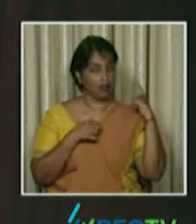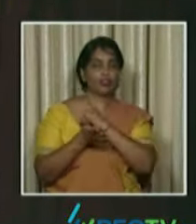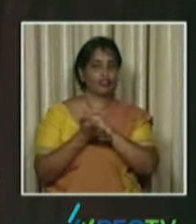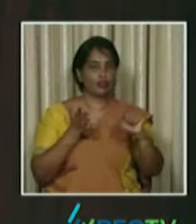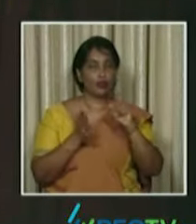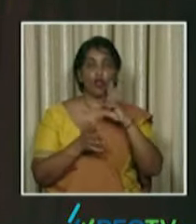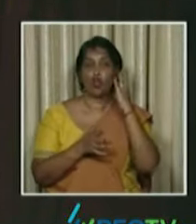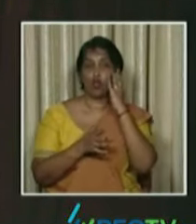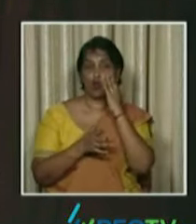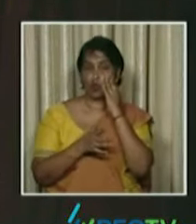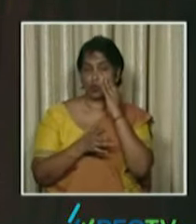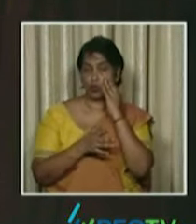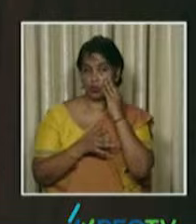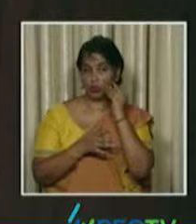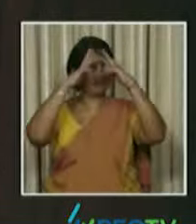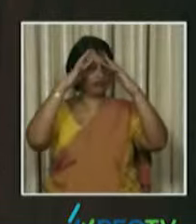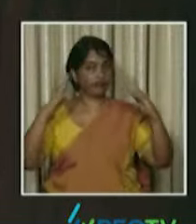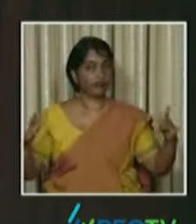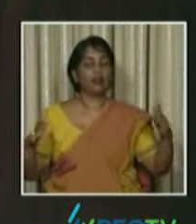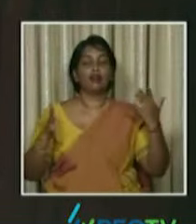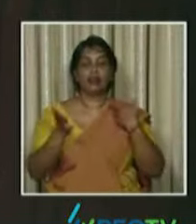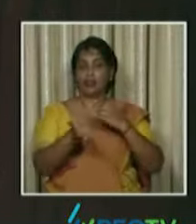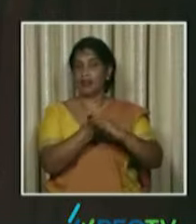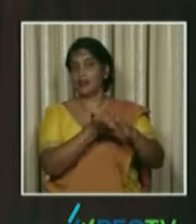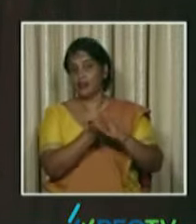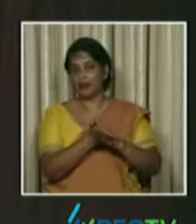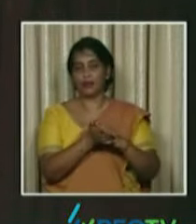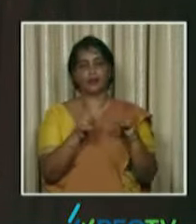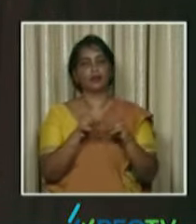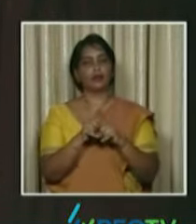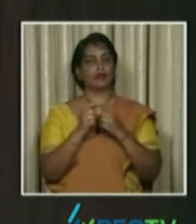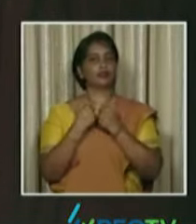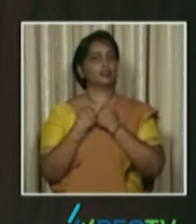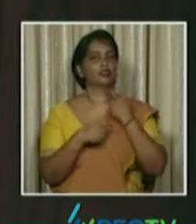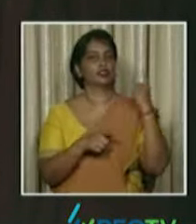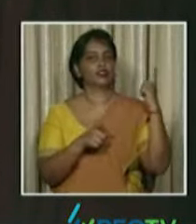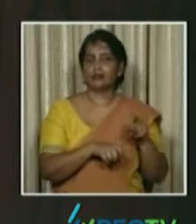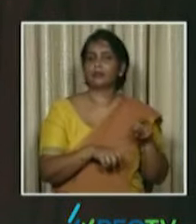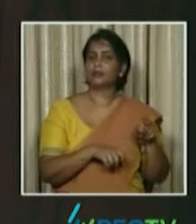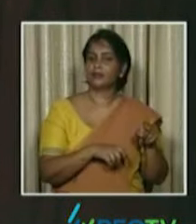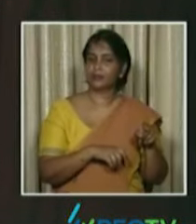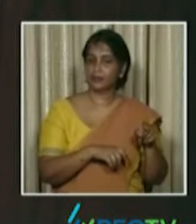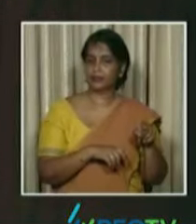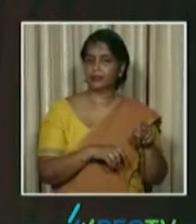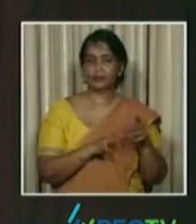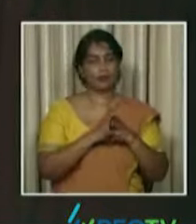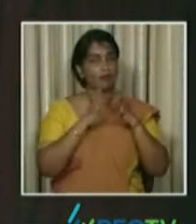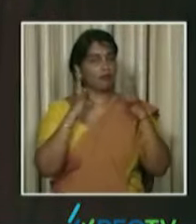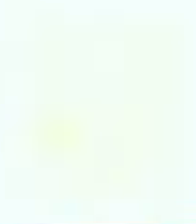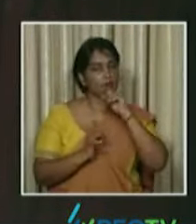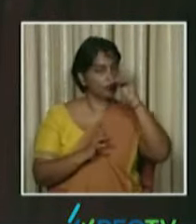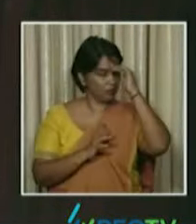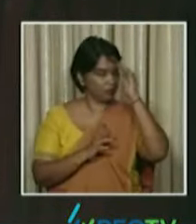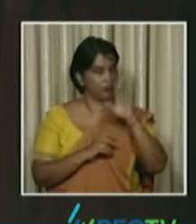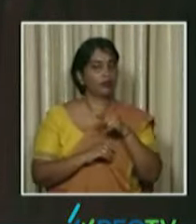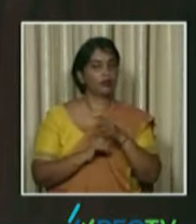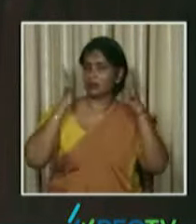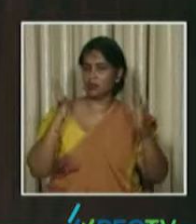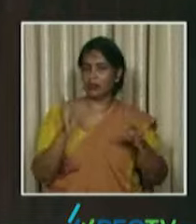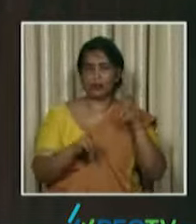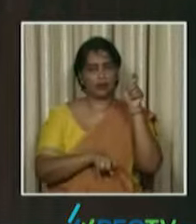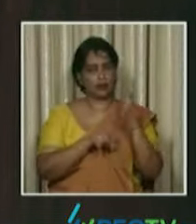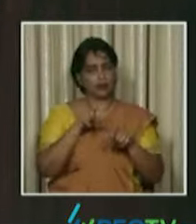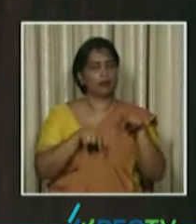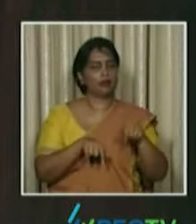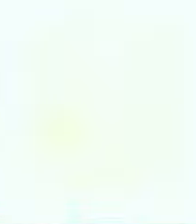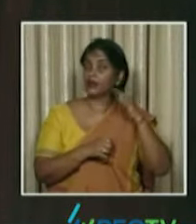අය රුසියානු හමුදාවේ සහායකයන් විදියට අරගෙන යනවා යුද්ධයට අරන් යනවා යම් ප්‍රමාණයක් දැවැන්ත ජාවාරමක් සිද්ධ වෙනවා විශාල පිරිසක් මේ